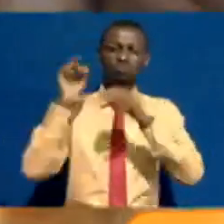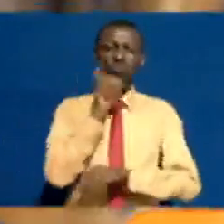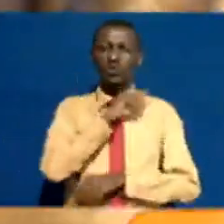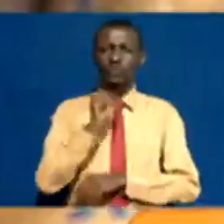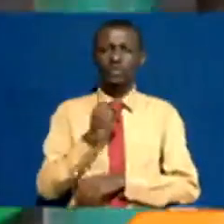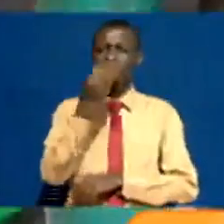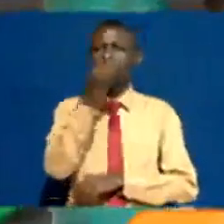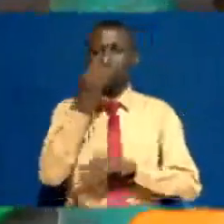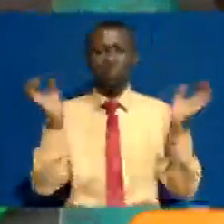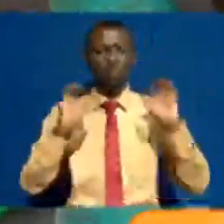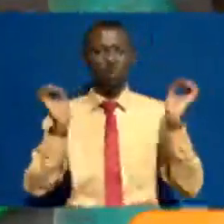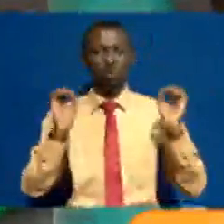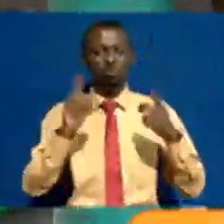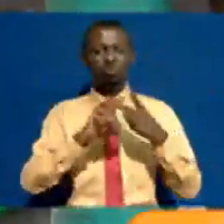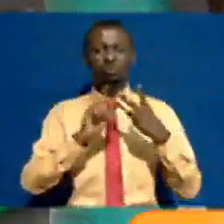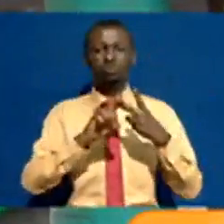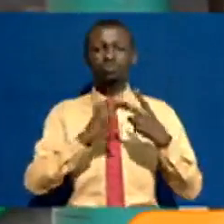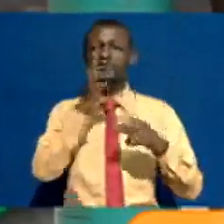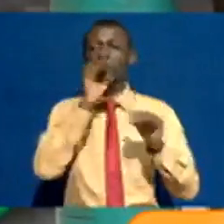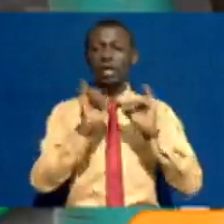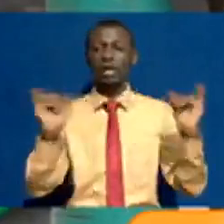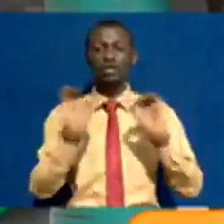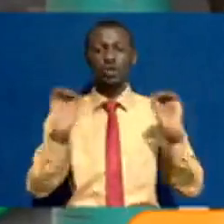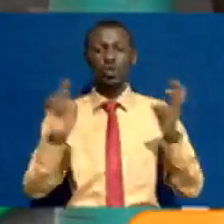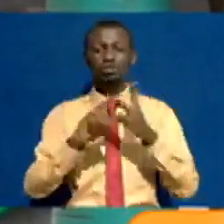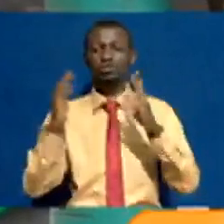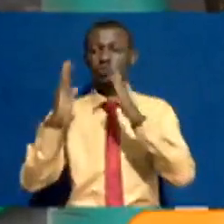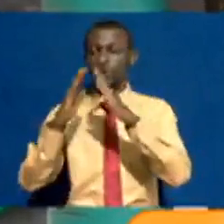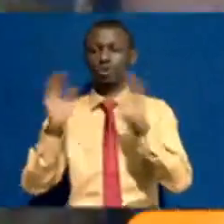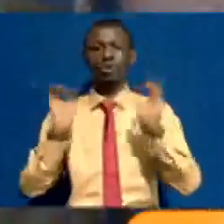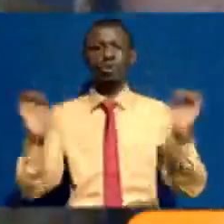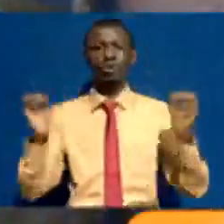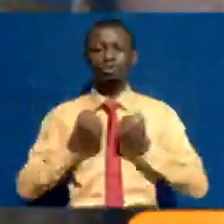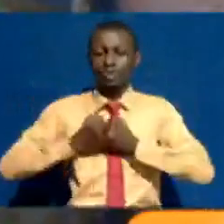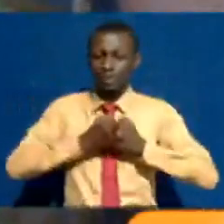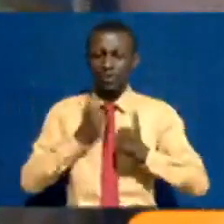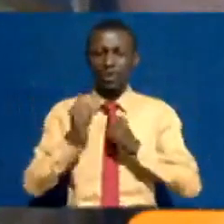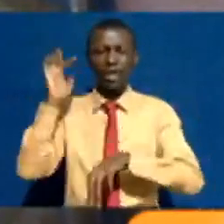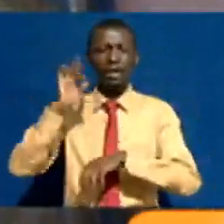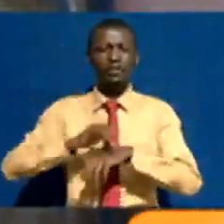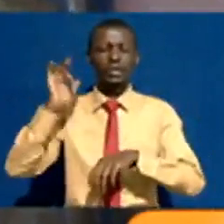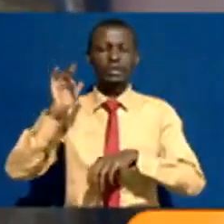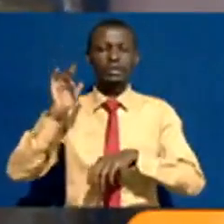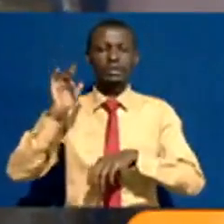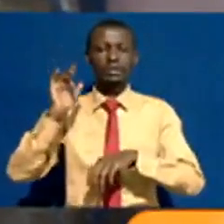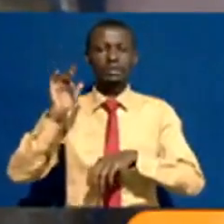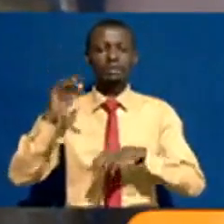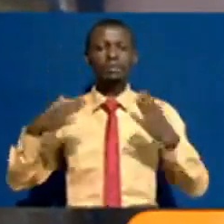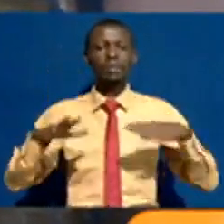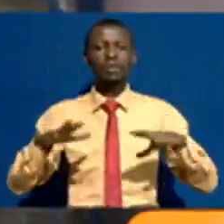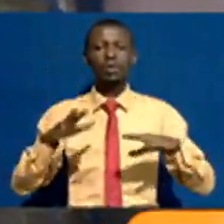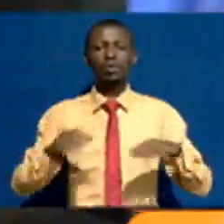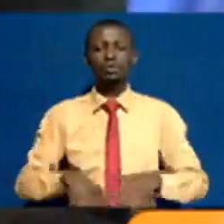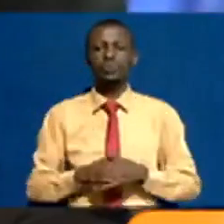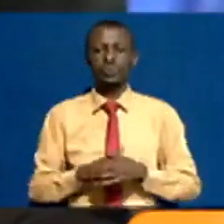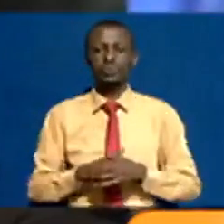Ukosefu wa chakula, maji safi ya kunywa na hata vyoo zikiwa baadhi ya changamoto zinazowakumba waathiriwa wa mafuriko. Saa